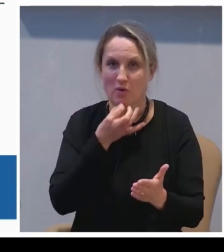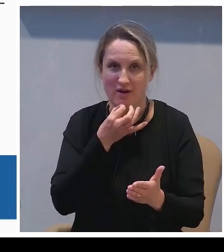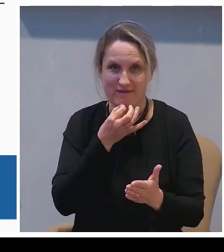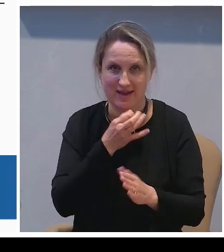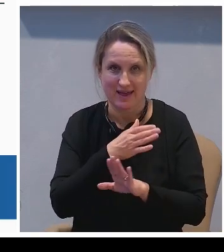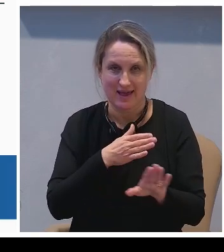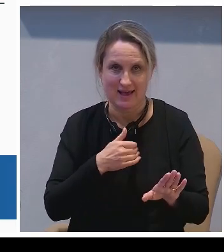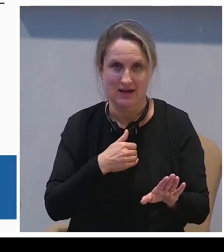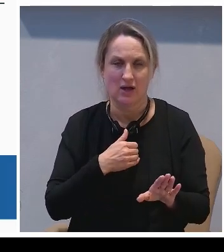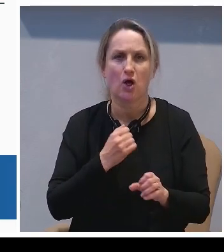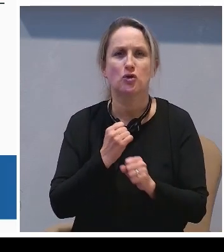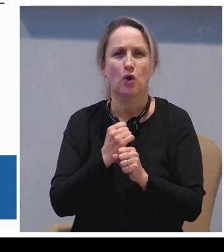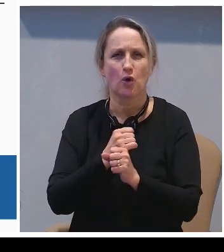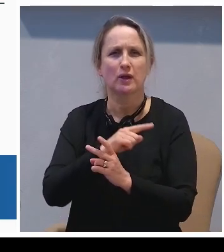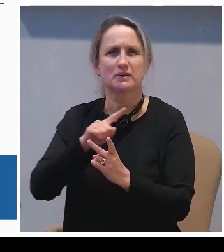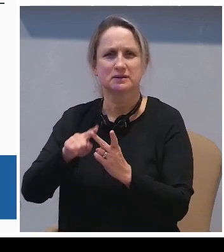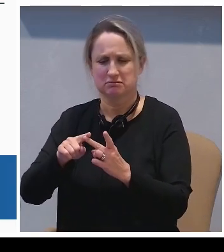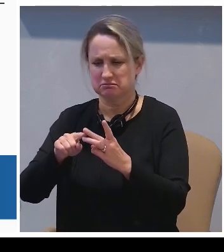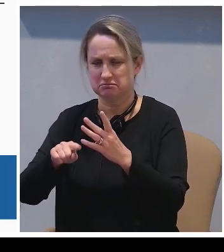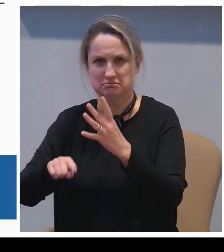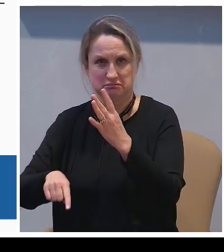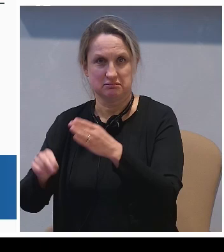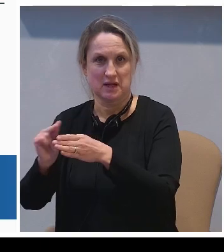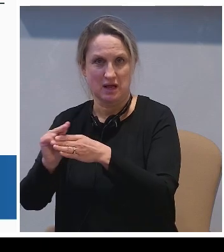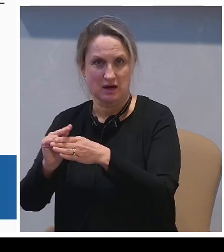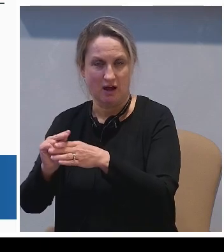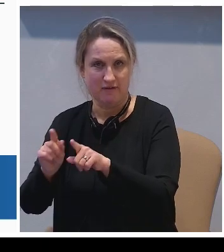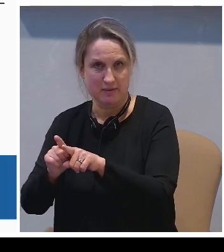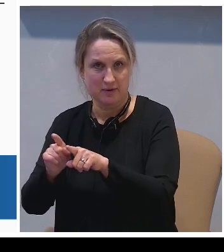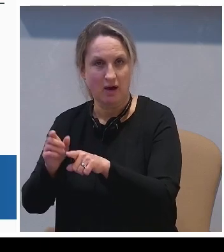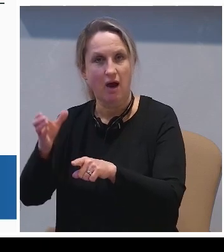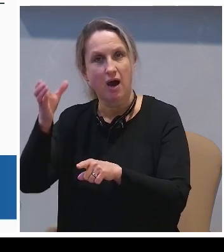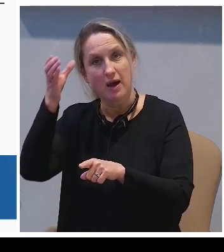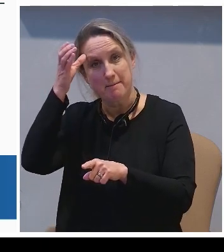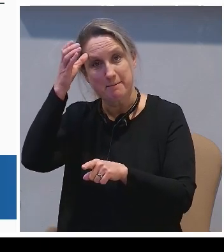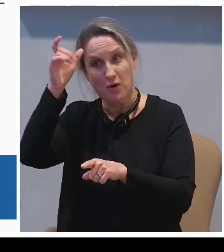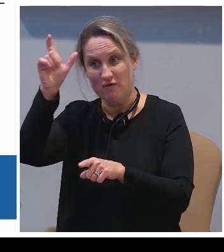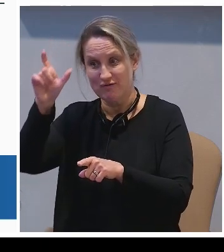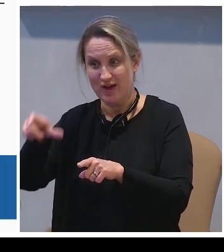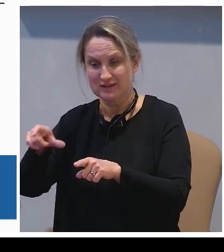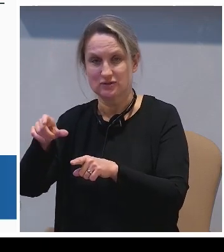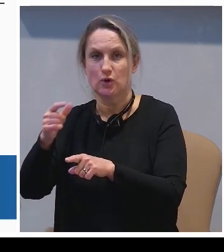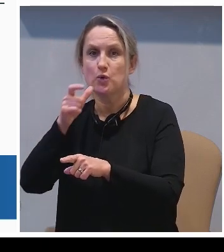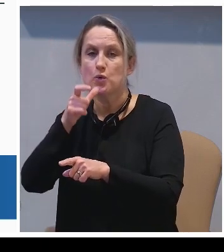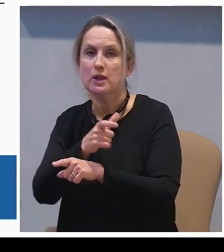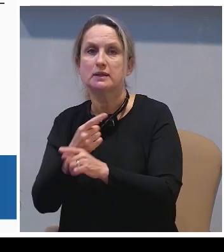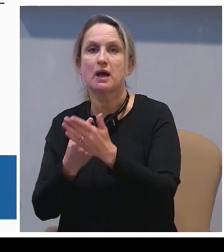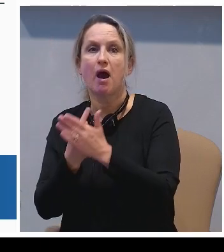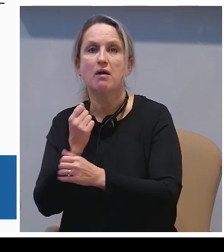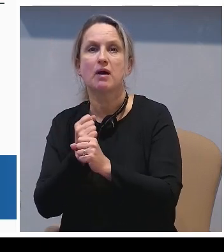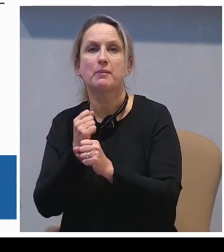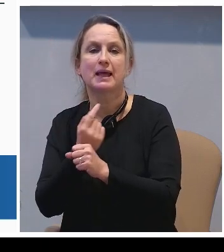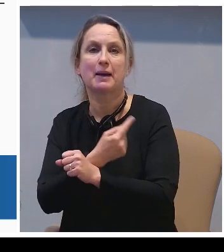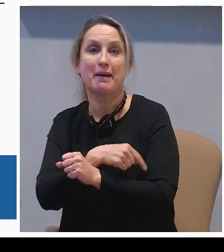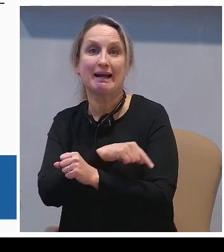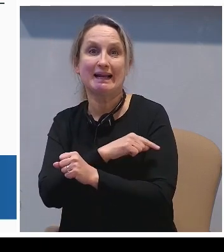ka exon 51, 53-ga, and exon this drug has not 45-ga been ja approved professor in the EU Sergees ütles, yet. et ta hakkab Exons tegema kliinilisi 53 katseid